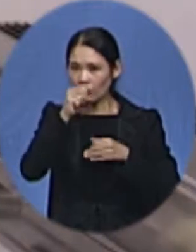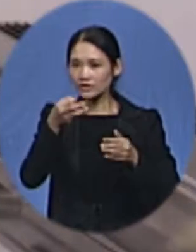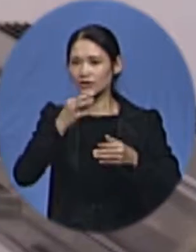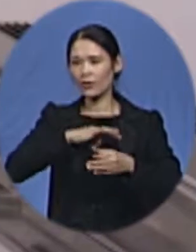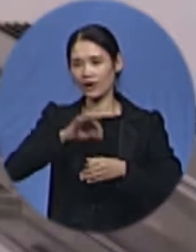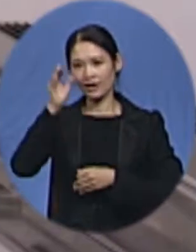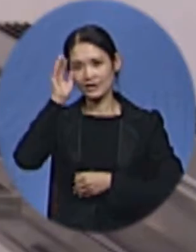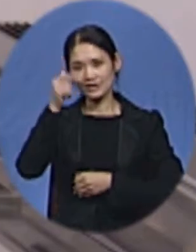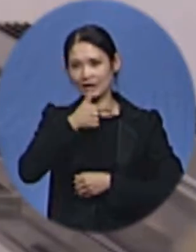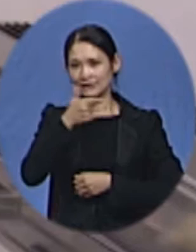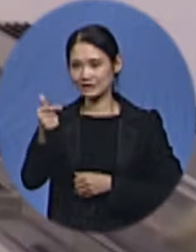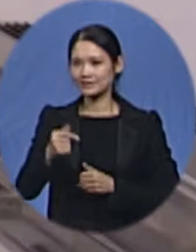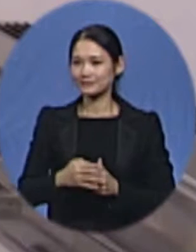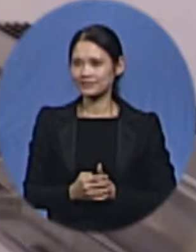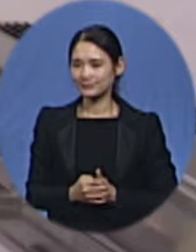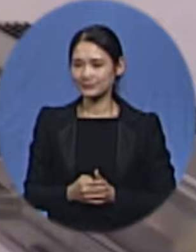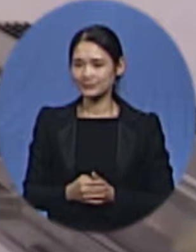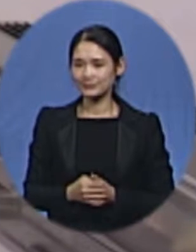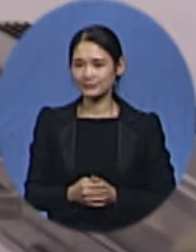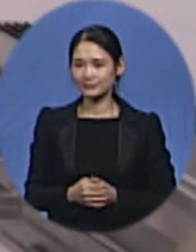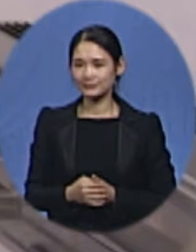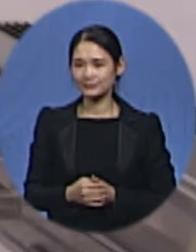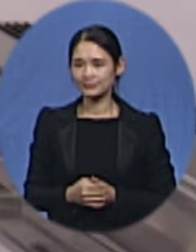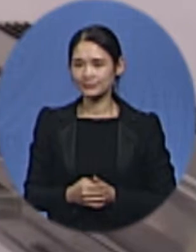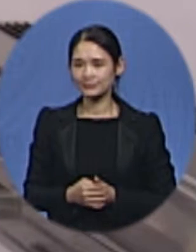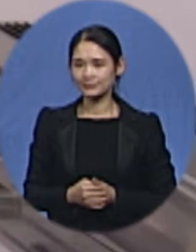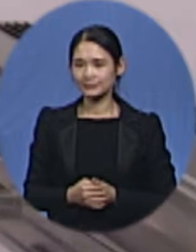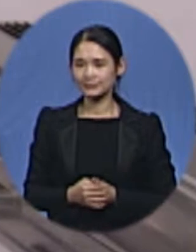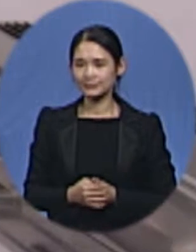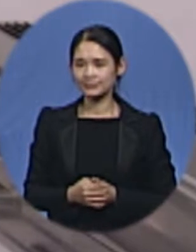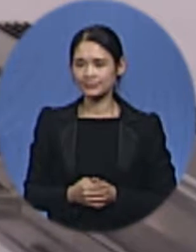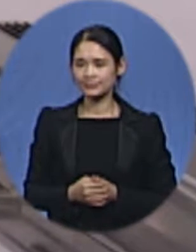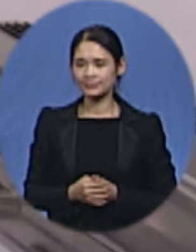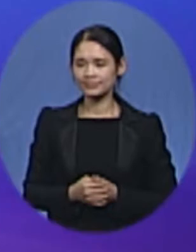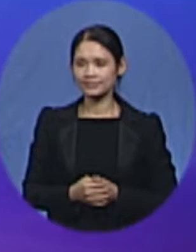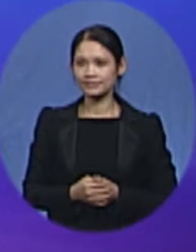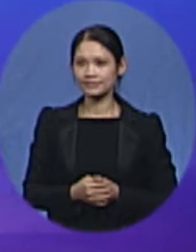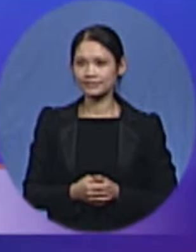것으로 기대됩니다. 복지TV 뉴스 이명호입니다.